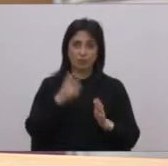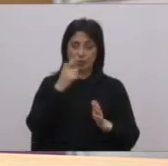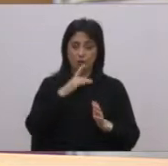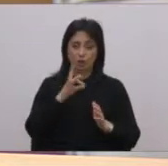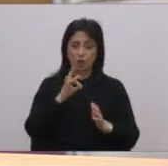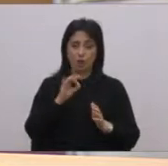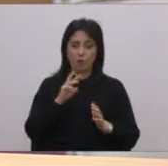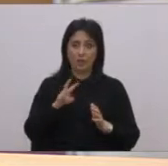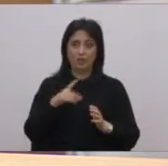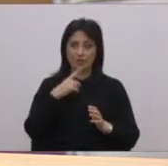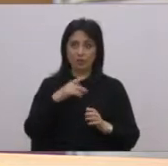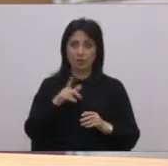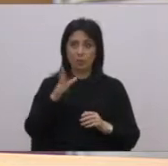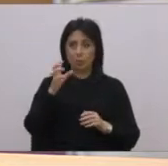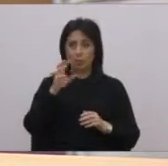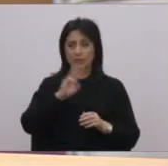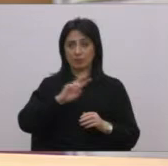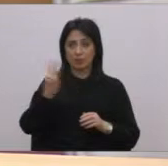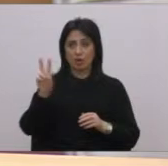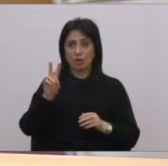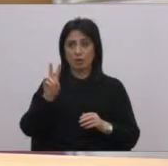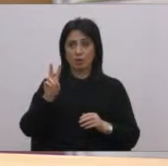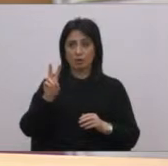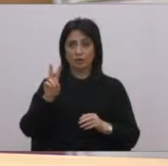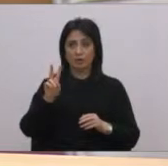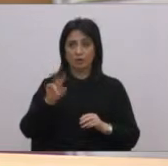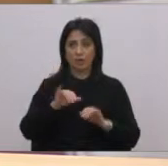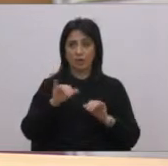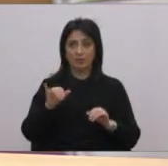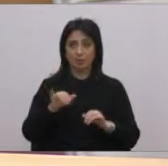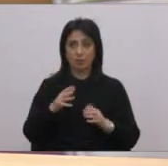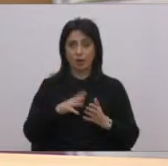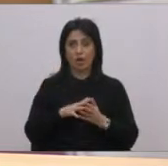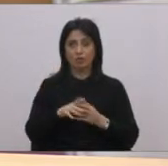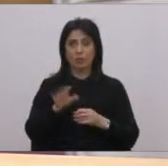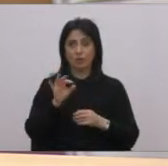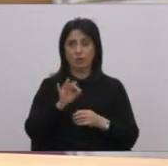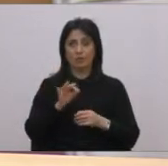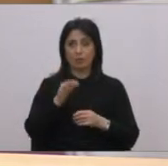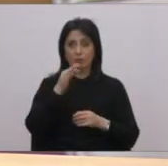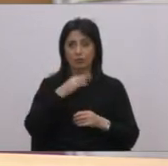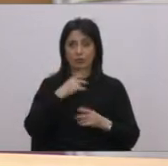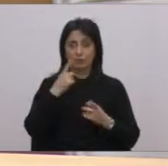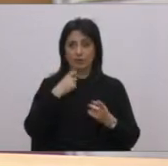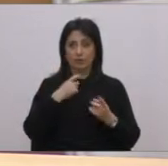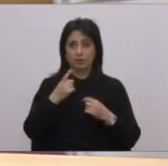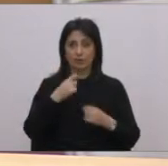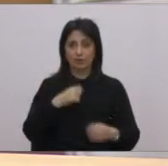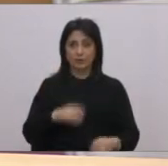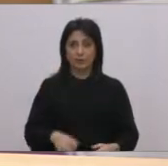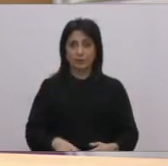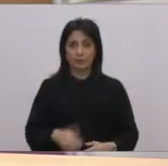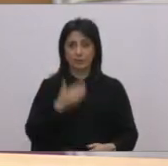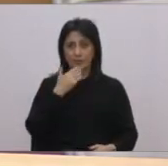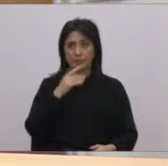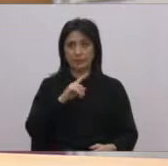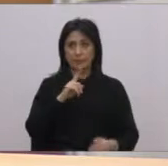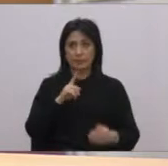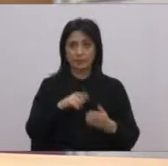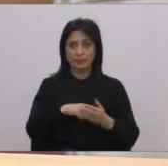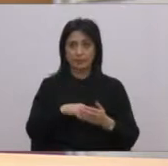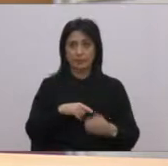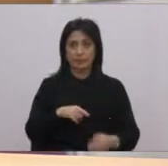რომან აღნიშნა 500 მილიონი გაიზარდა თურმე ხარჯები, და ამაზე რომ მოგვაწოდო დეტალური ინფორმაცია. Და ბოლო კითხვა, თუ